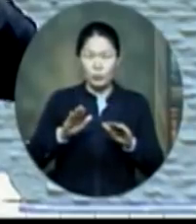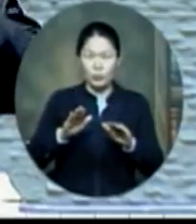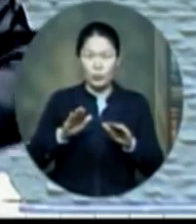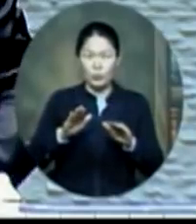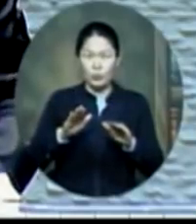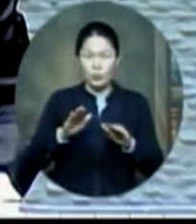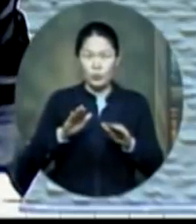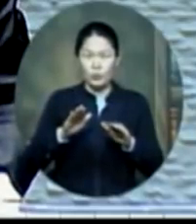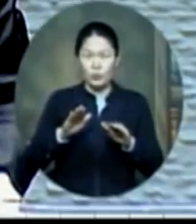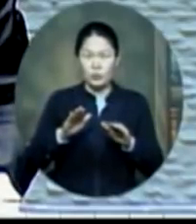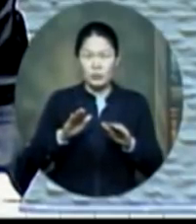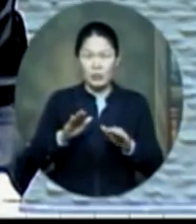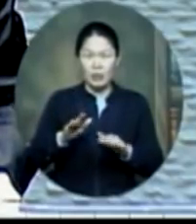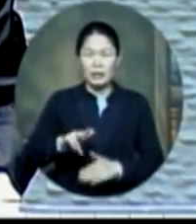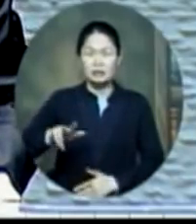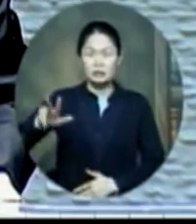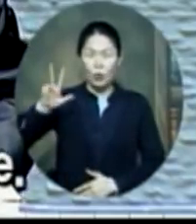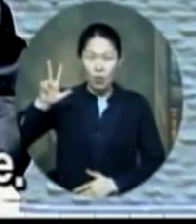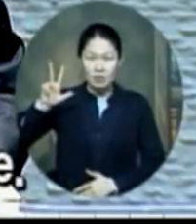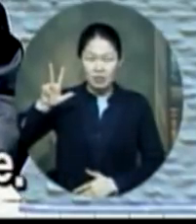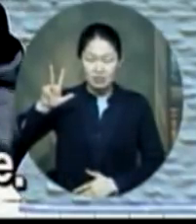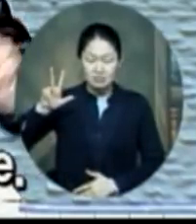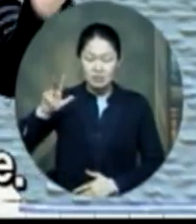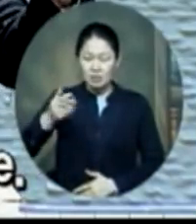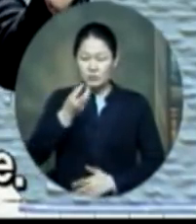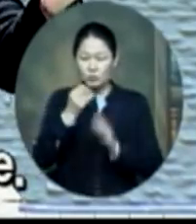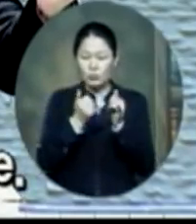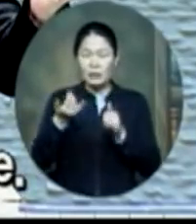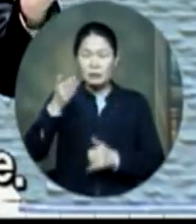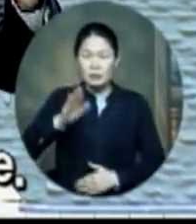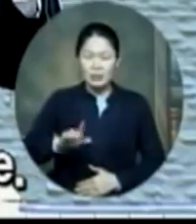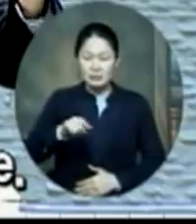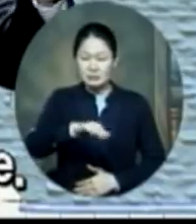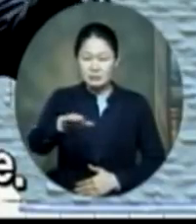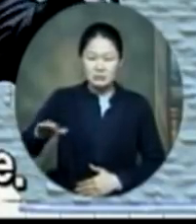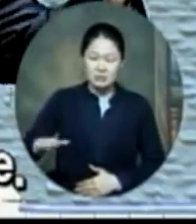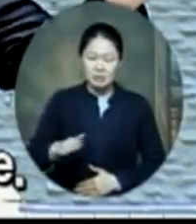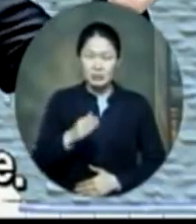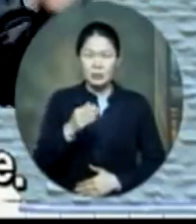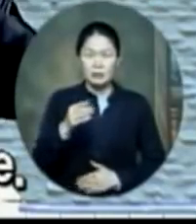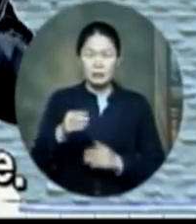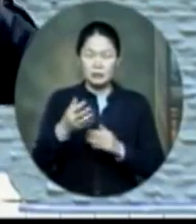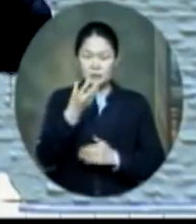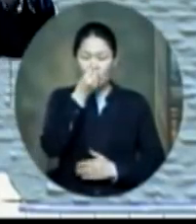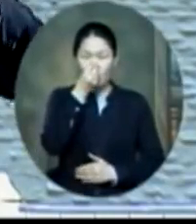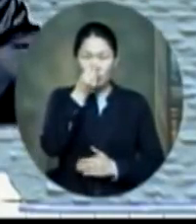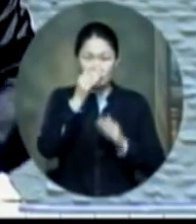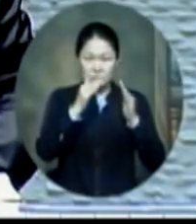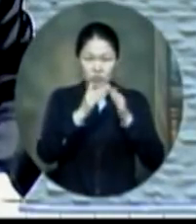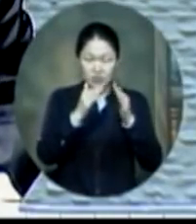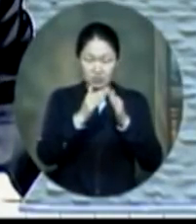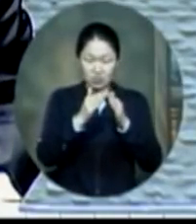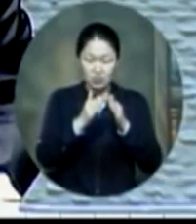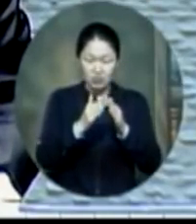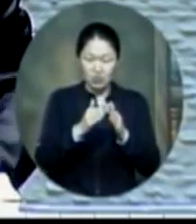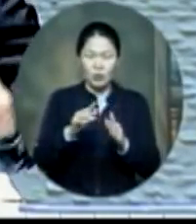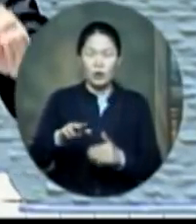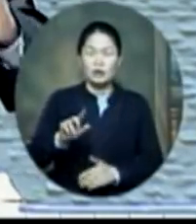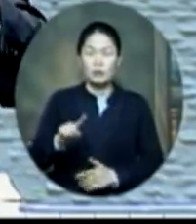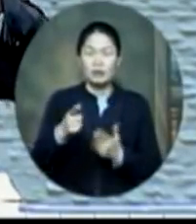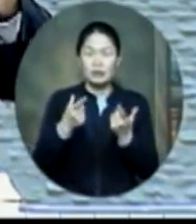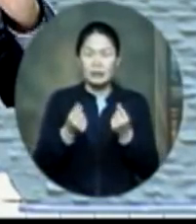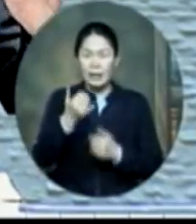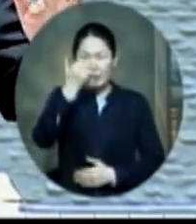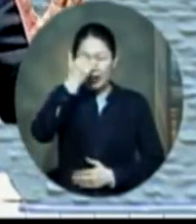서원한 그런 성도가 있는데 그들이 성전에서 이 결례를 행하게 되어있는데 당신도 같이 하시고 그리고